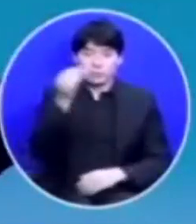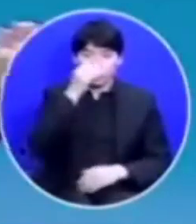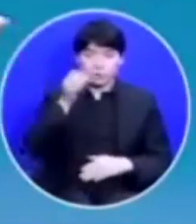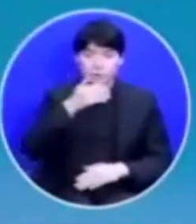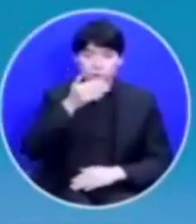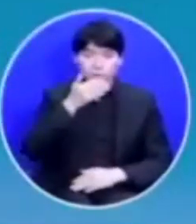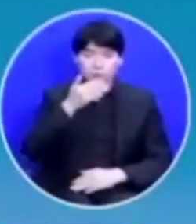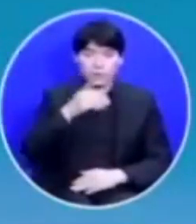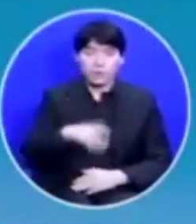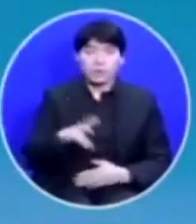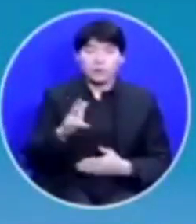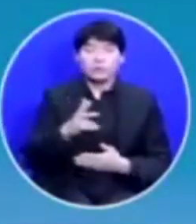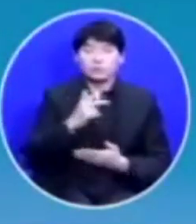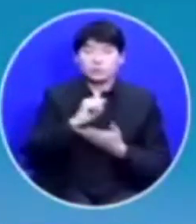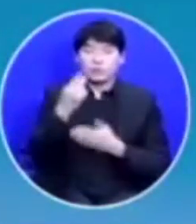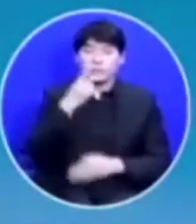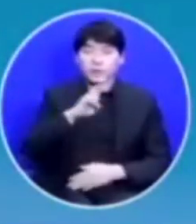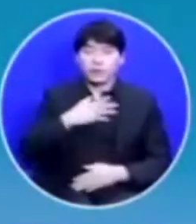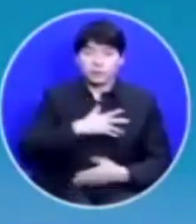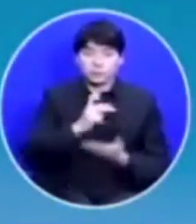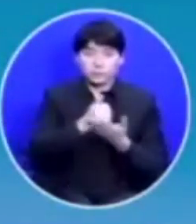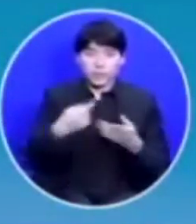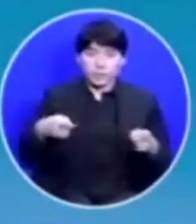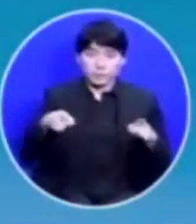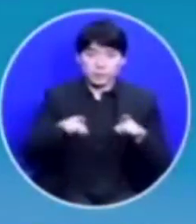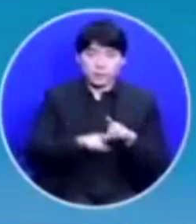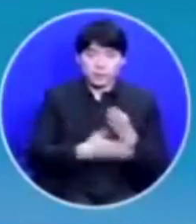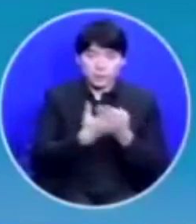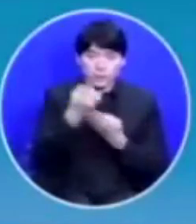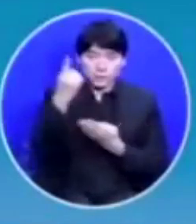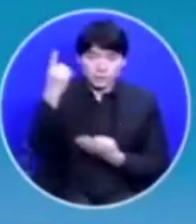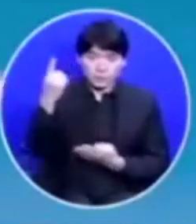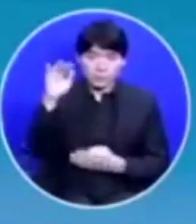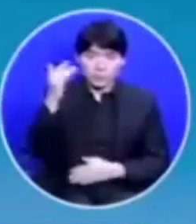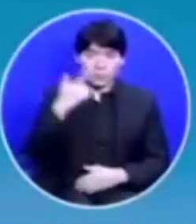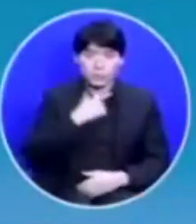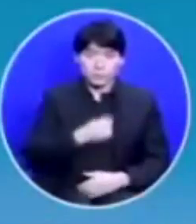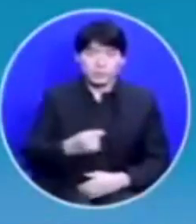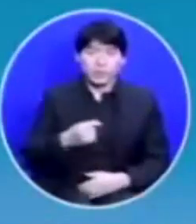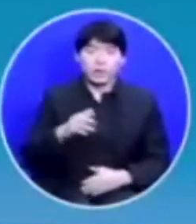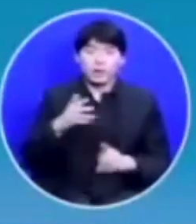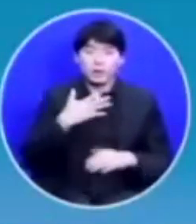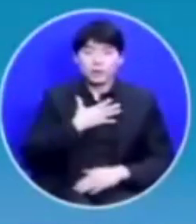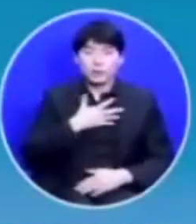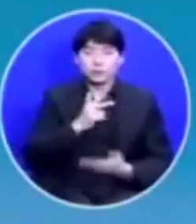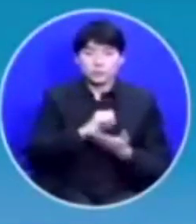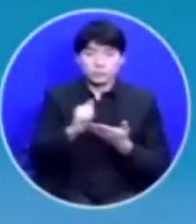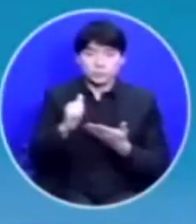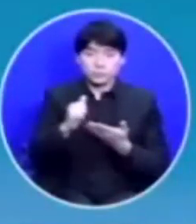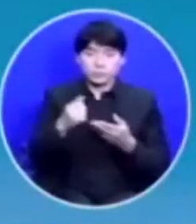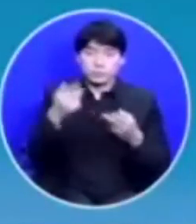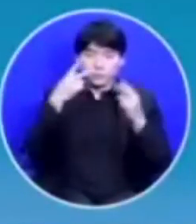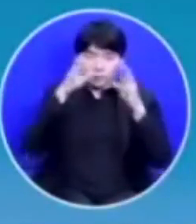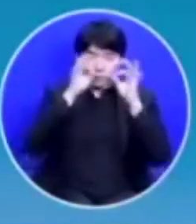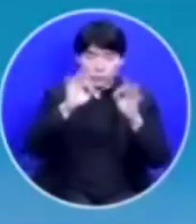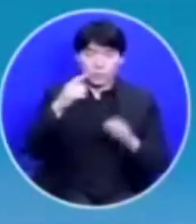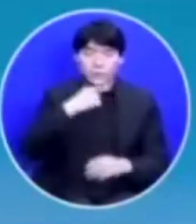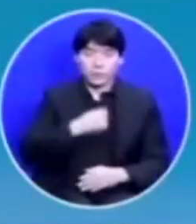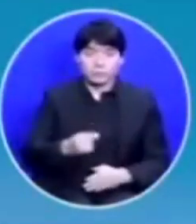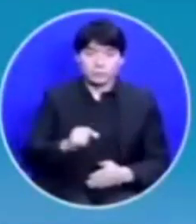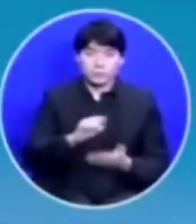제가 주님과 언제나 하나 되기 원합니다 제가 이제부터 정말 예수님만 온전히 바라 보게 되기를 원한 주님께